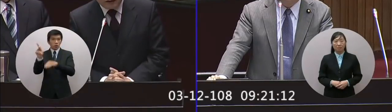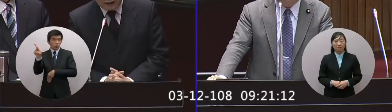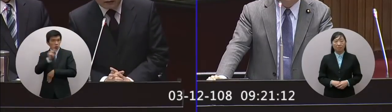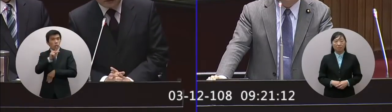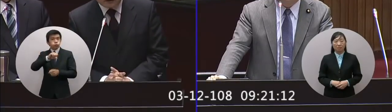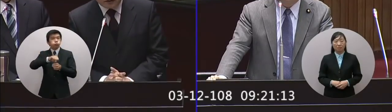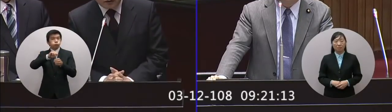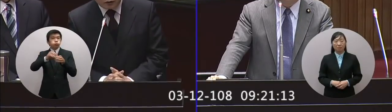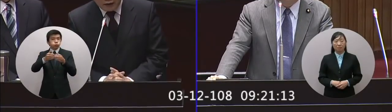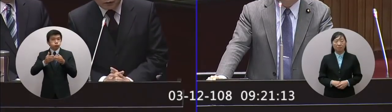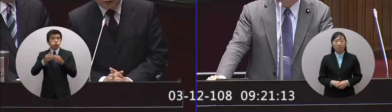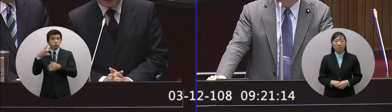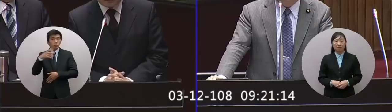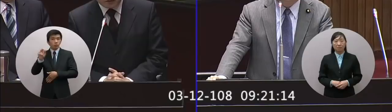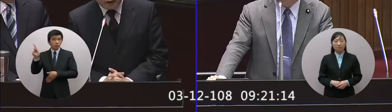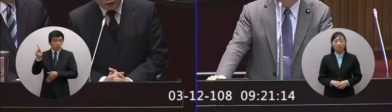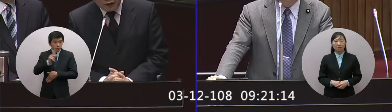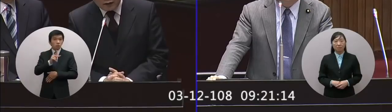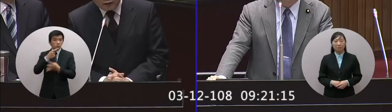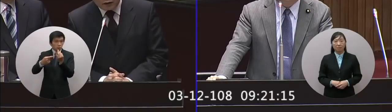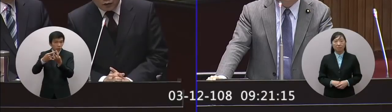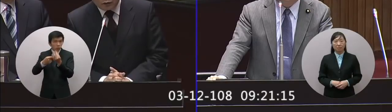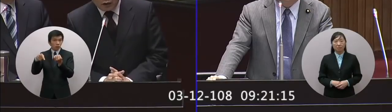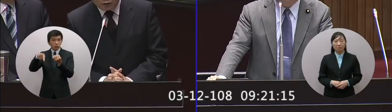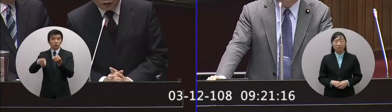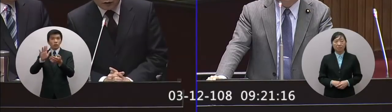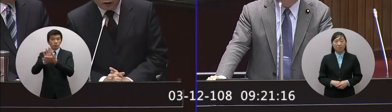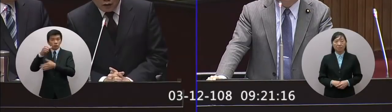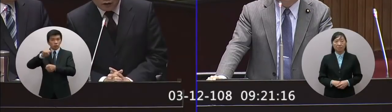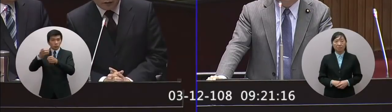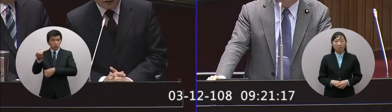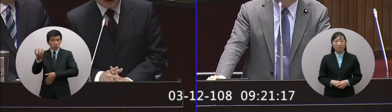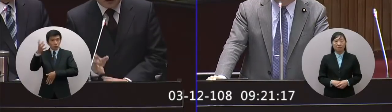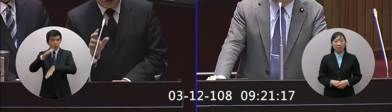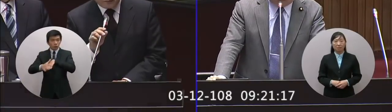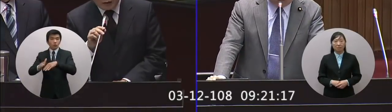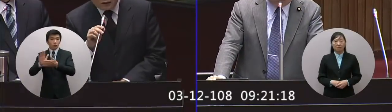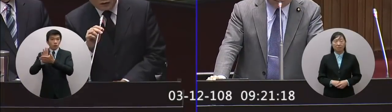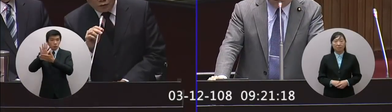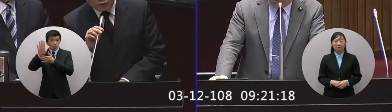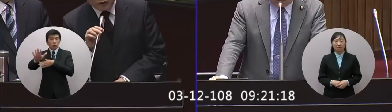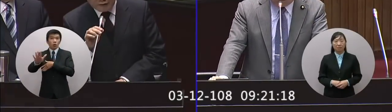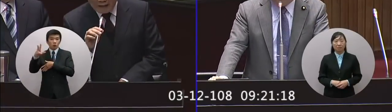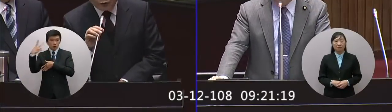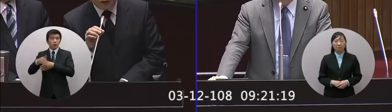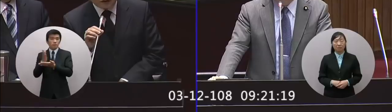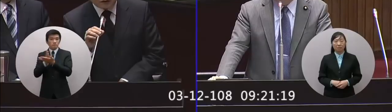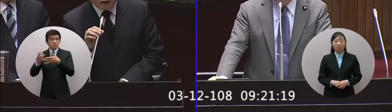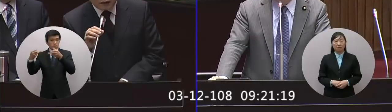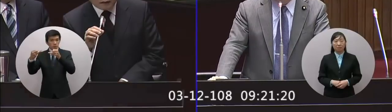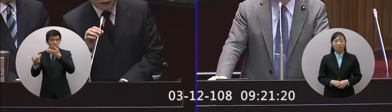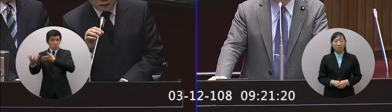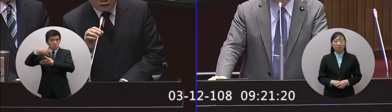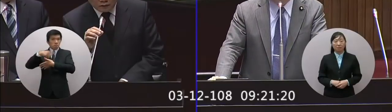度跟量的问题，这个是加速的问题。我们在未来的这个公股行库的这个考核里面，也会把这个融资的加速